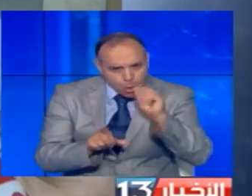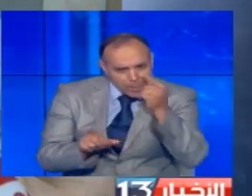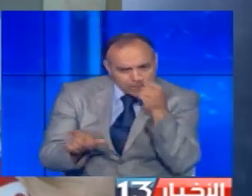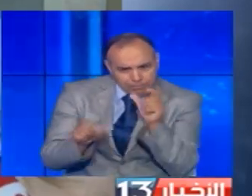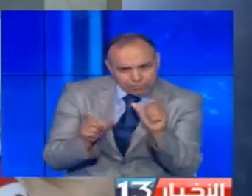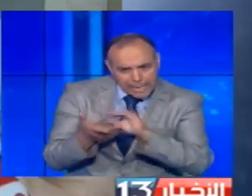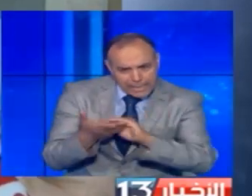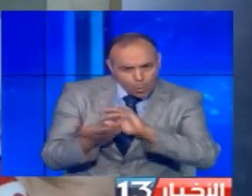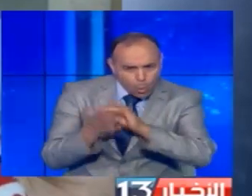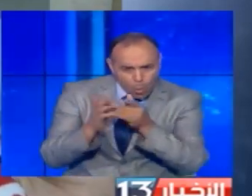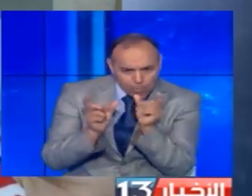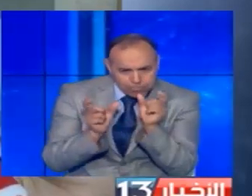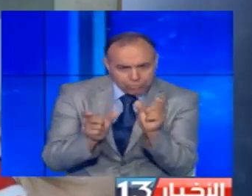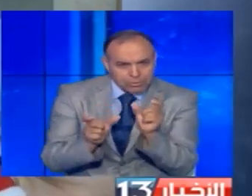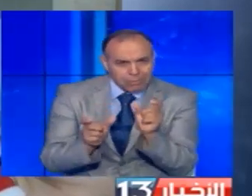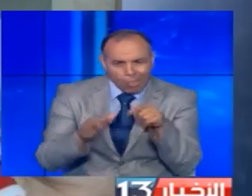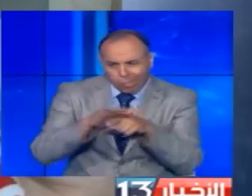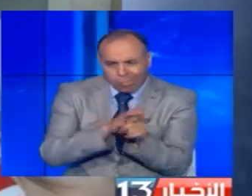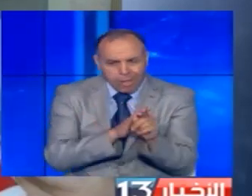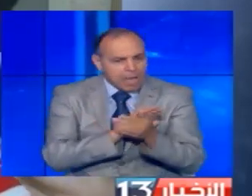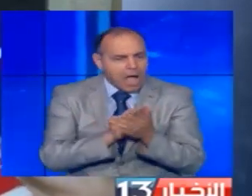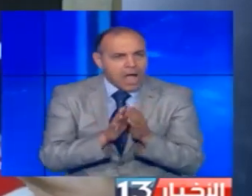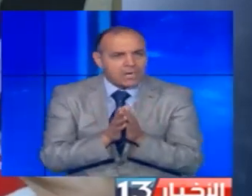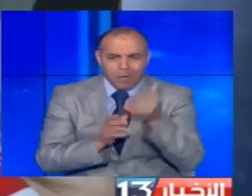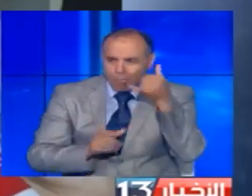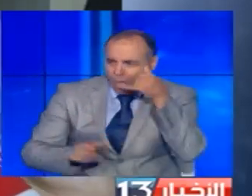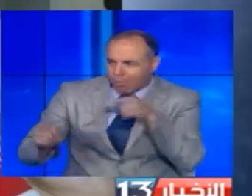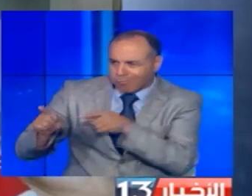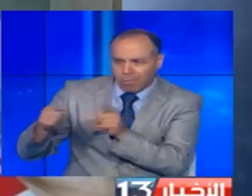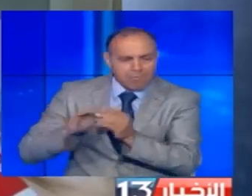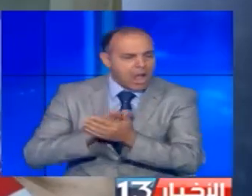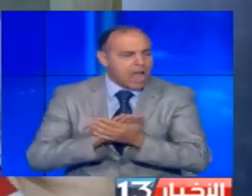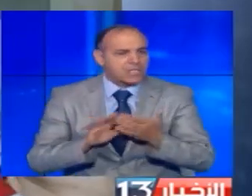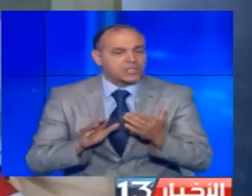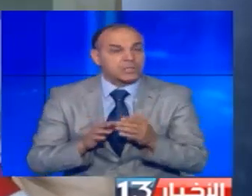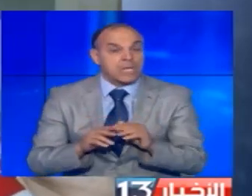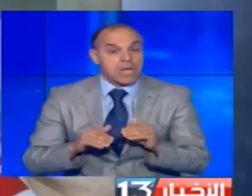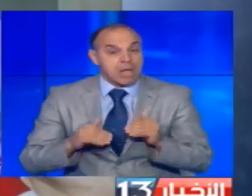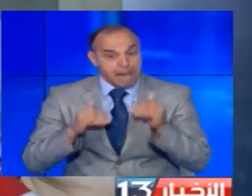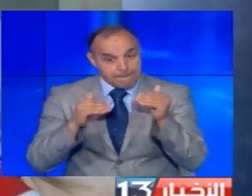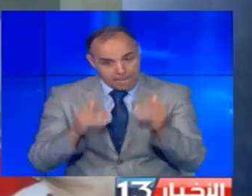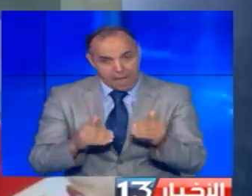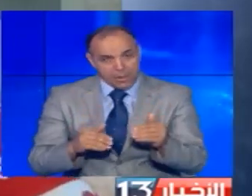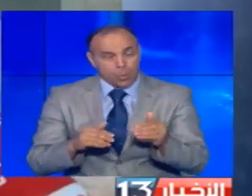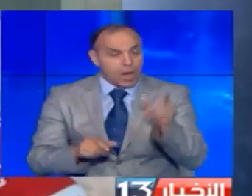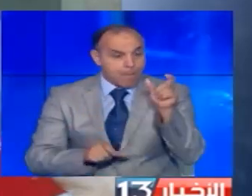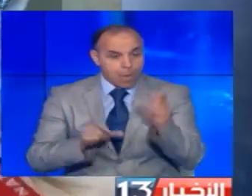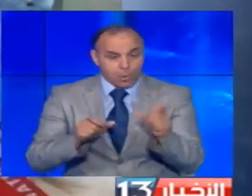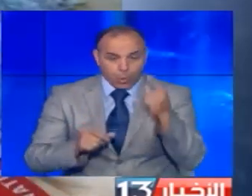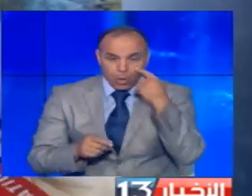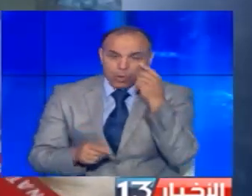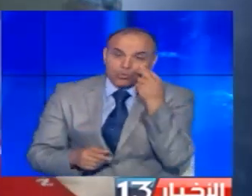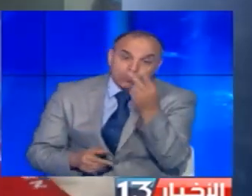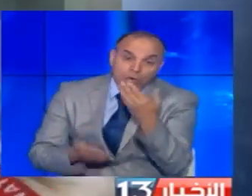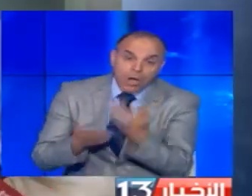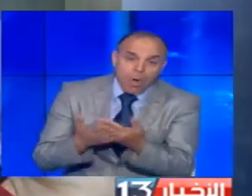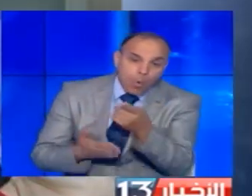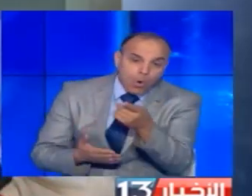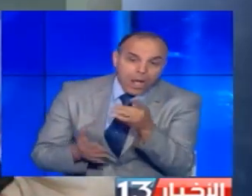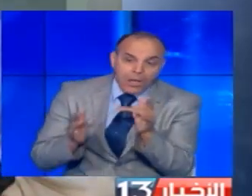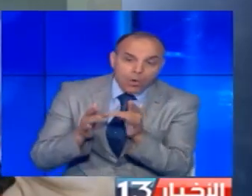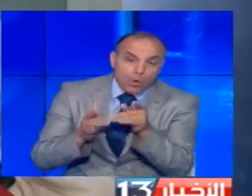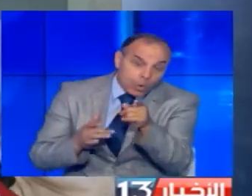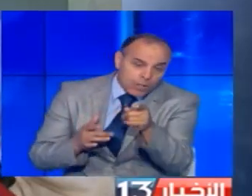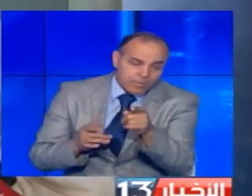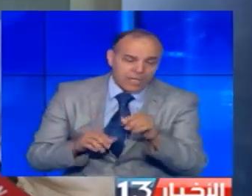الاداريه الكونتاكت ما بين المواطن والاداري وبالتالي وقتها يولي المواطن كل شيء شو فيها على عينيه هذا اللي